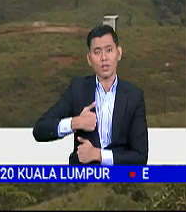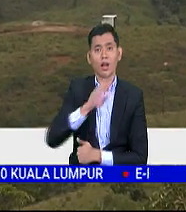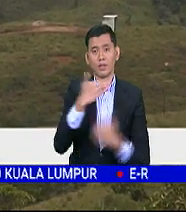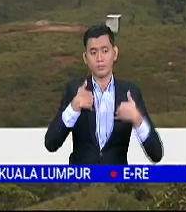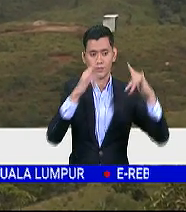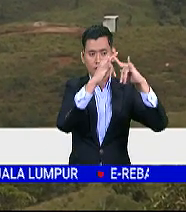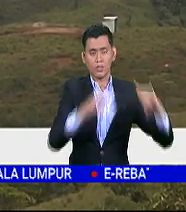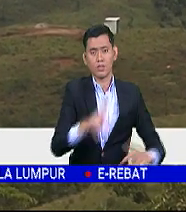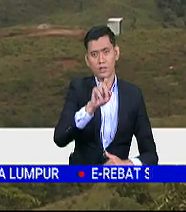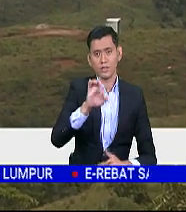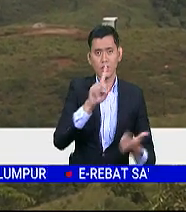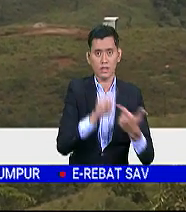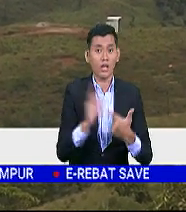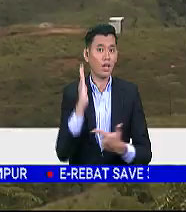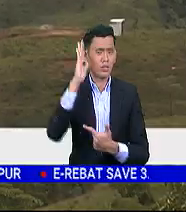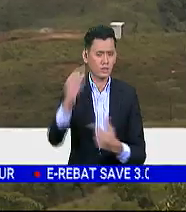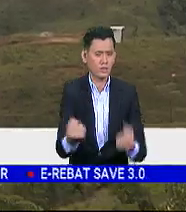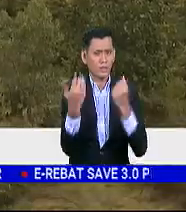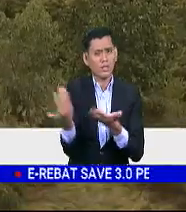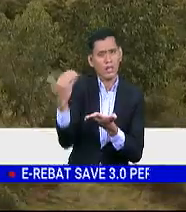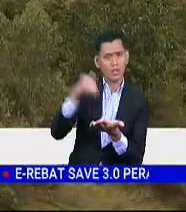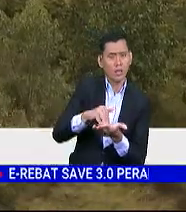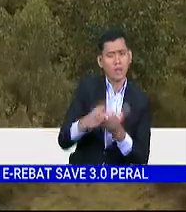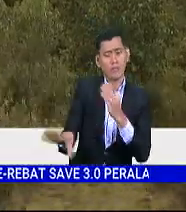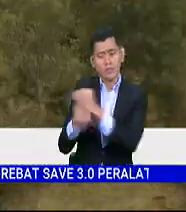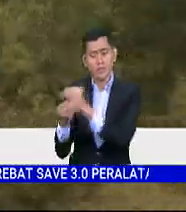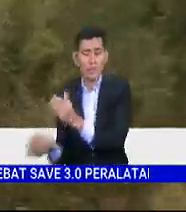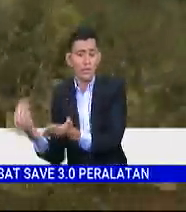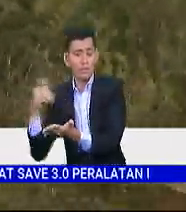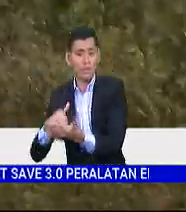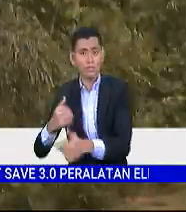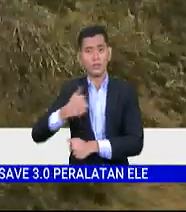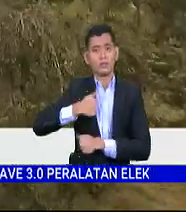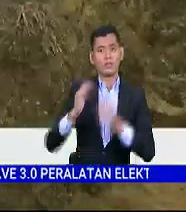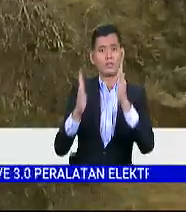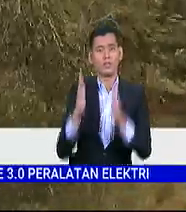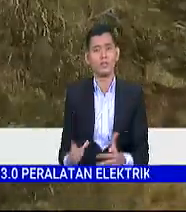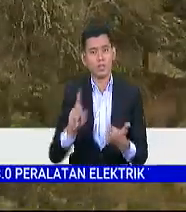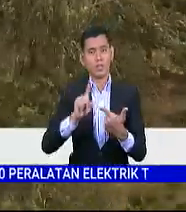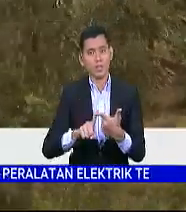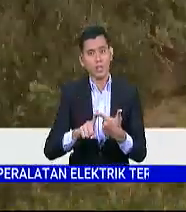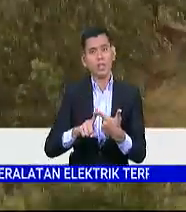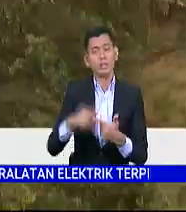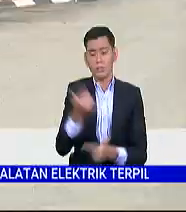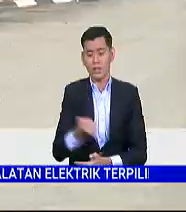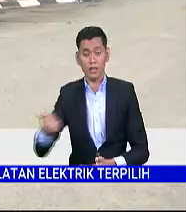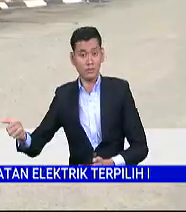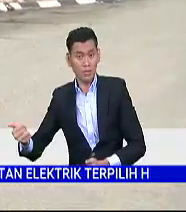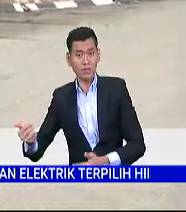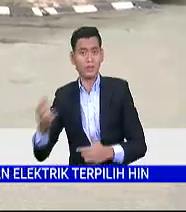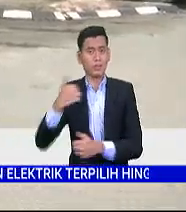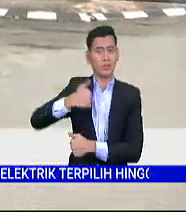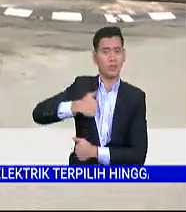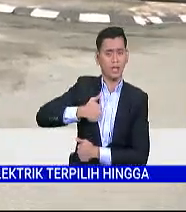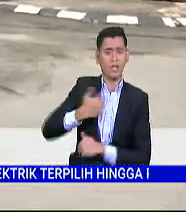Camp Paradise Kota Belud akan diperkasa melibatkan pertambahan anggota tentera dan aset ketenteraan. Selain itu,